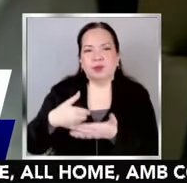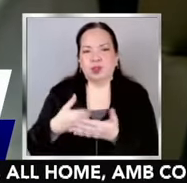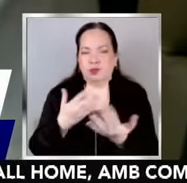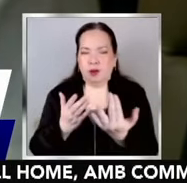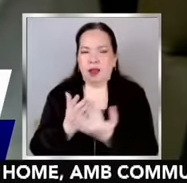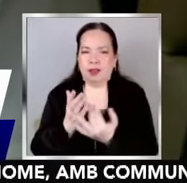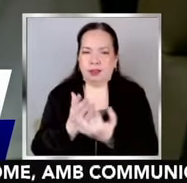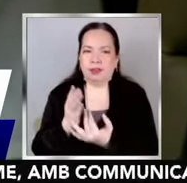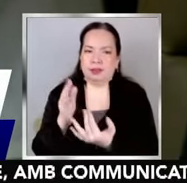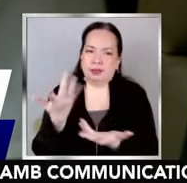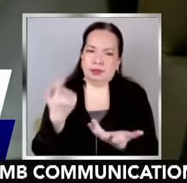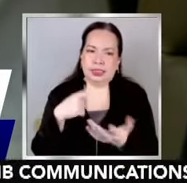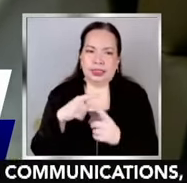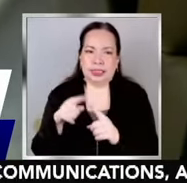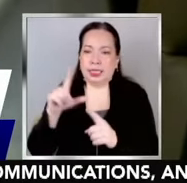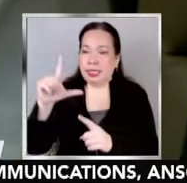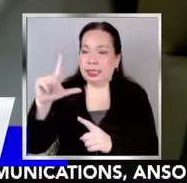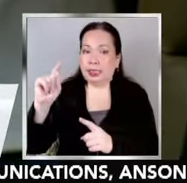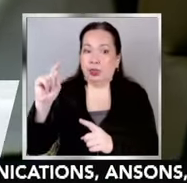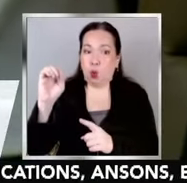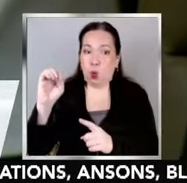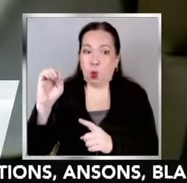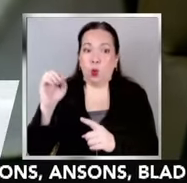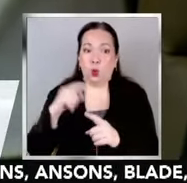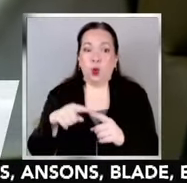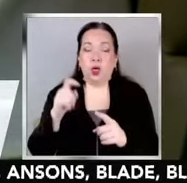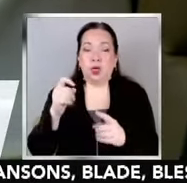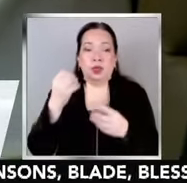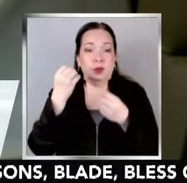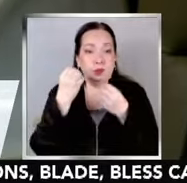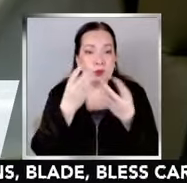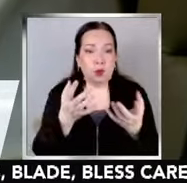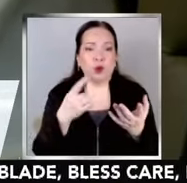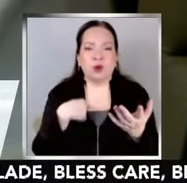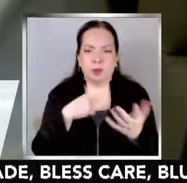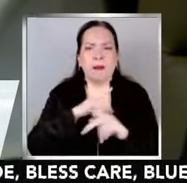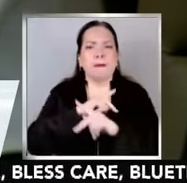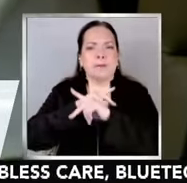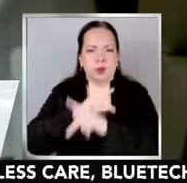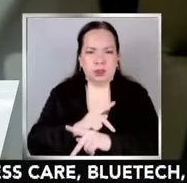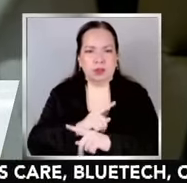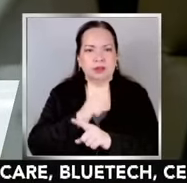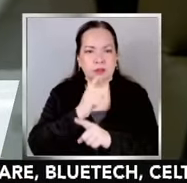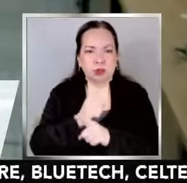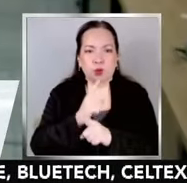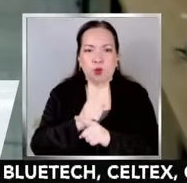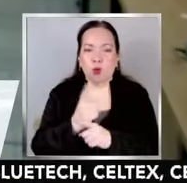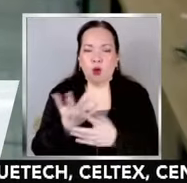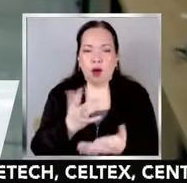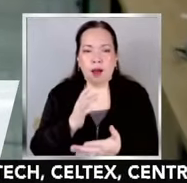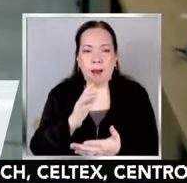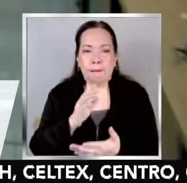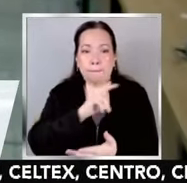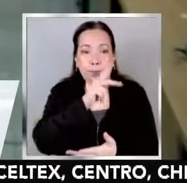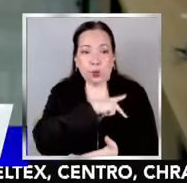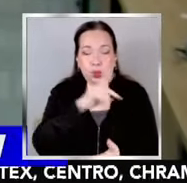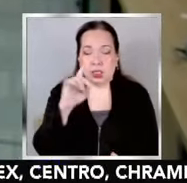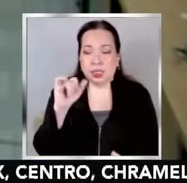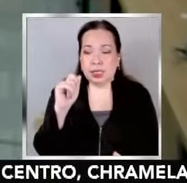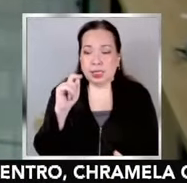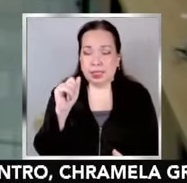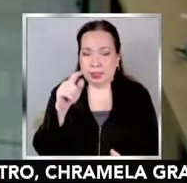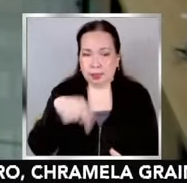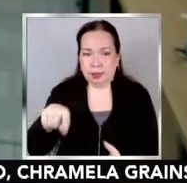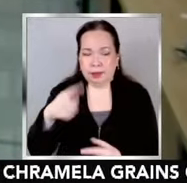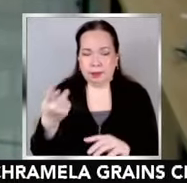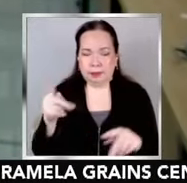data po ng LTO. Ito po sa pagpapakita natin na pinoprotektahan natin yung mga datos po ng ating mga kliyente. May 2, sisimulan ang